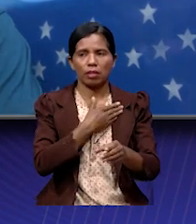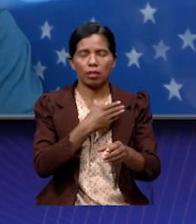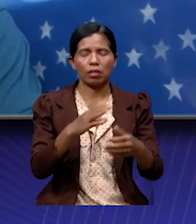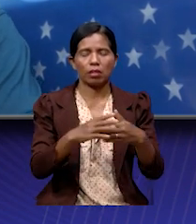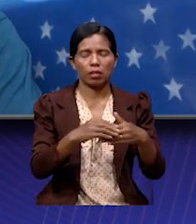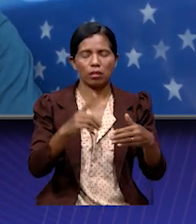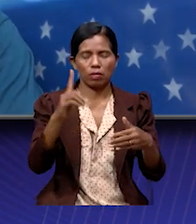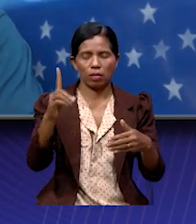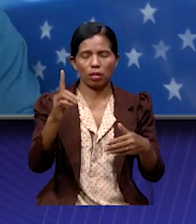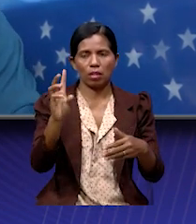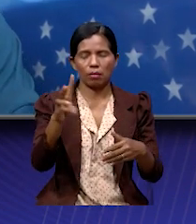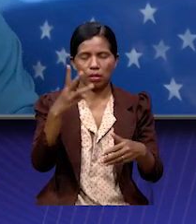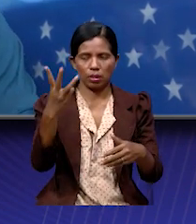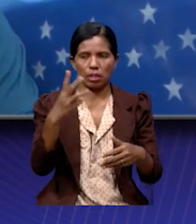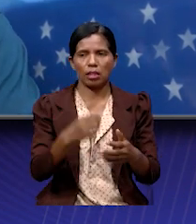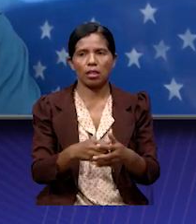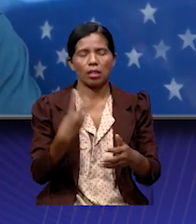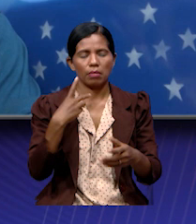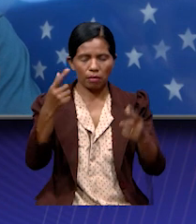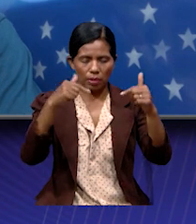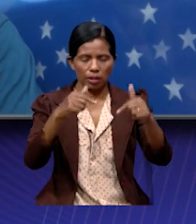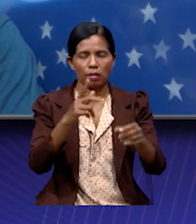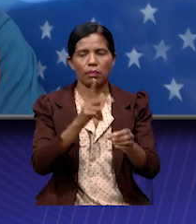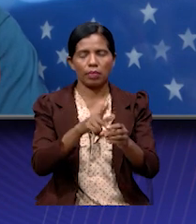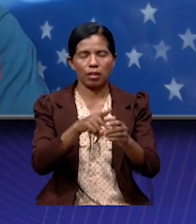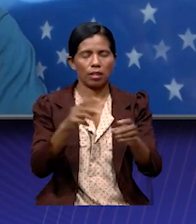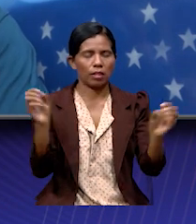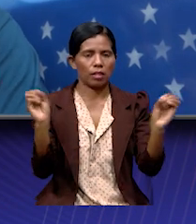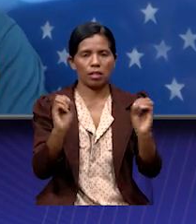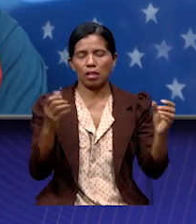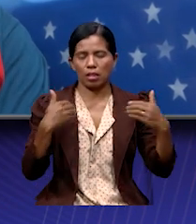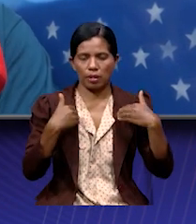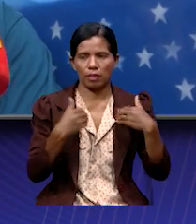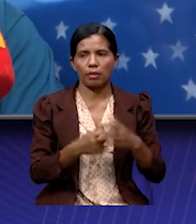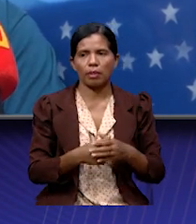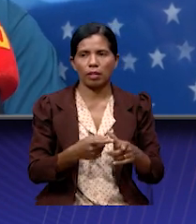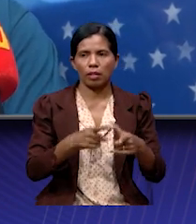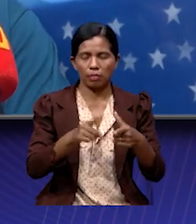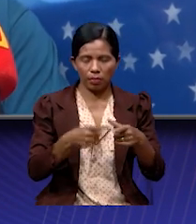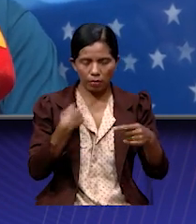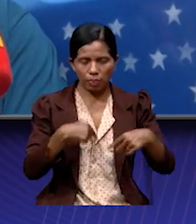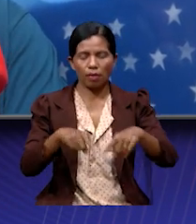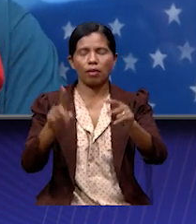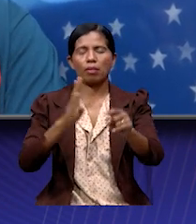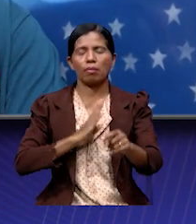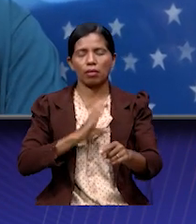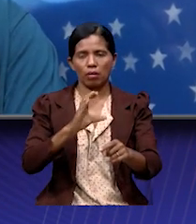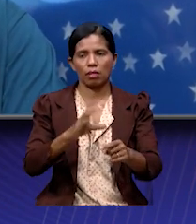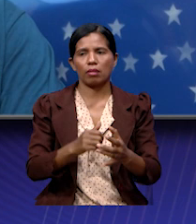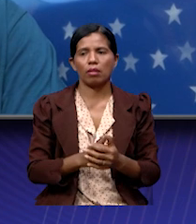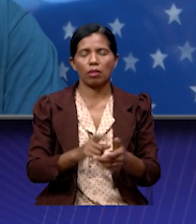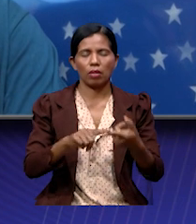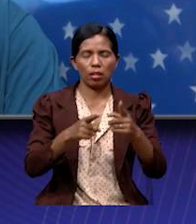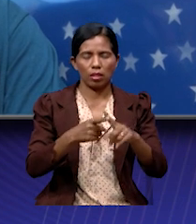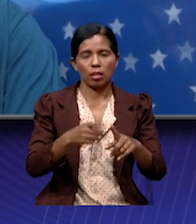sen sedangkan amai hetam mina nia lah ya lah hetainda e depois ami fila fali ba mo kala toba hen balu kolega sa balu toba